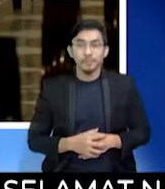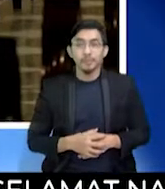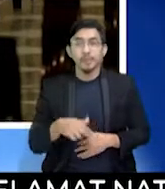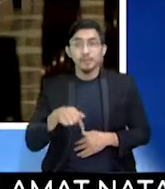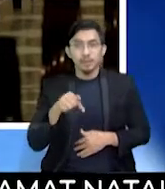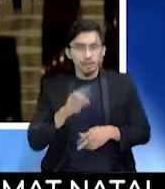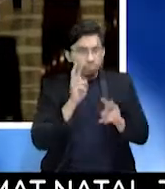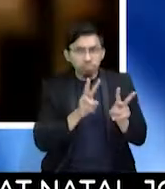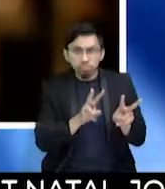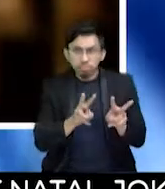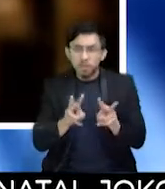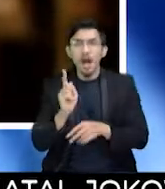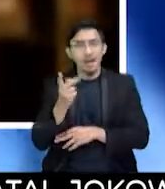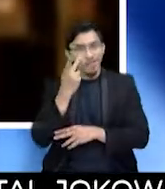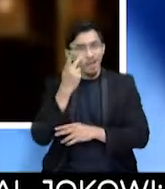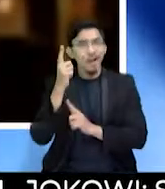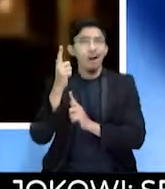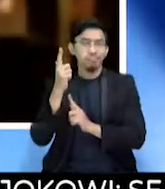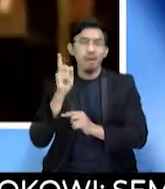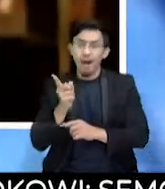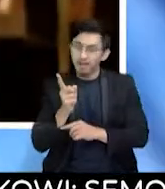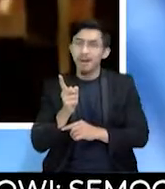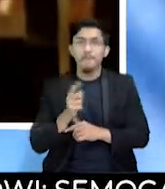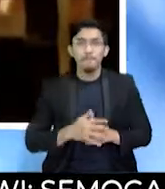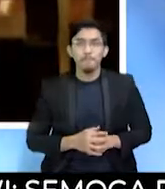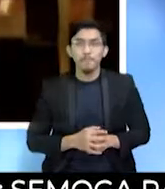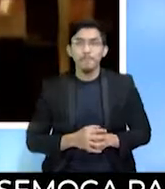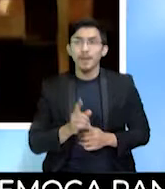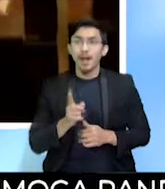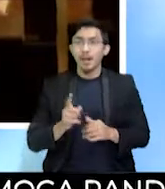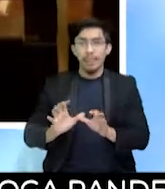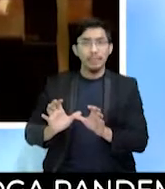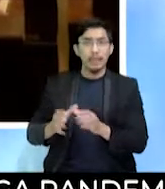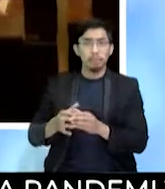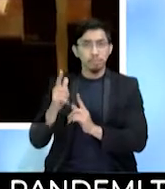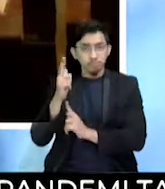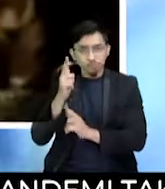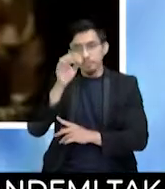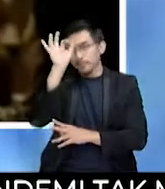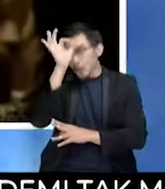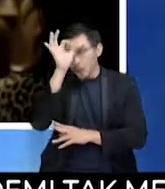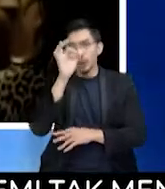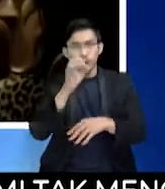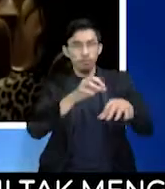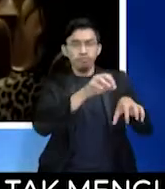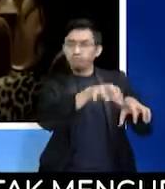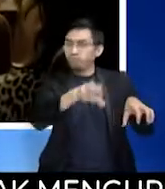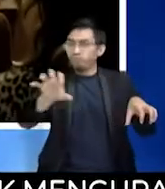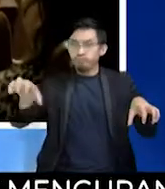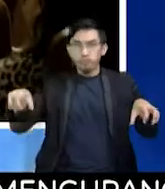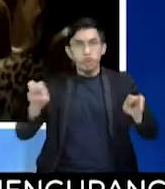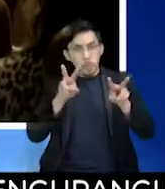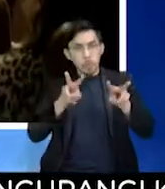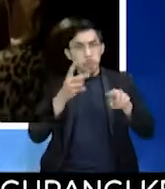penjagaan dilakukan secara ketat di antaranya oleh tim gabungan tni-polri yang telah berjaga di sekitar gereja dan